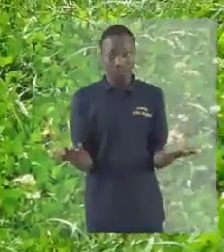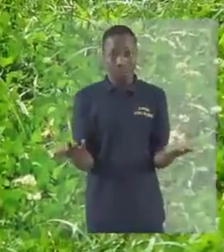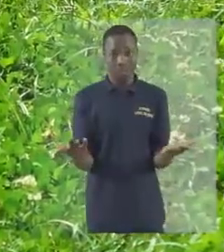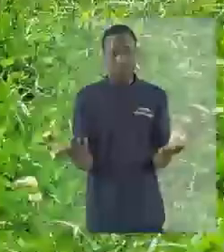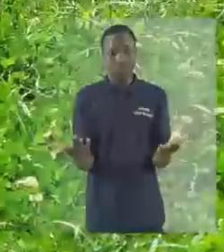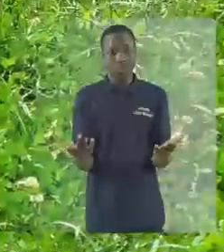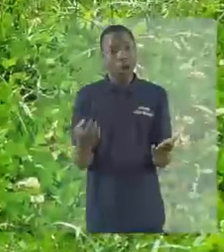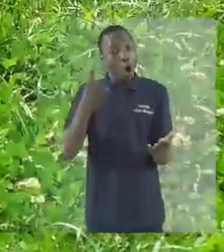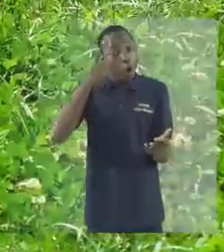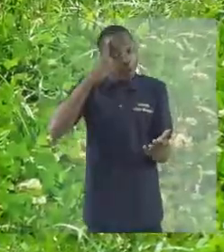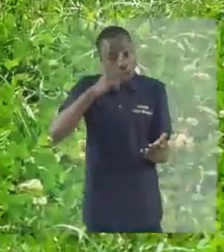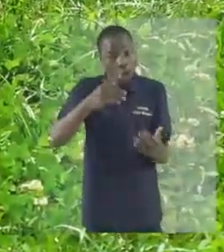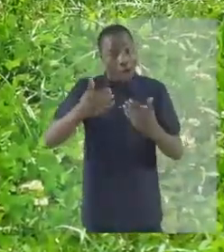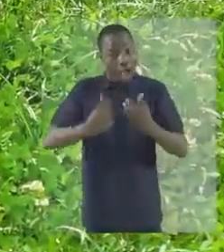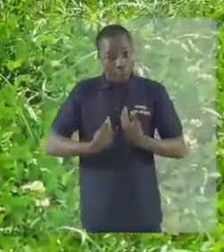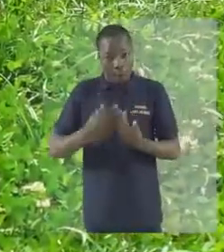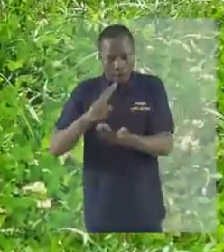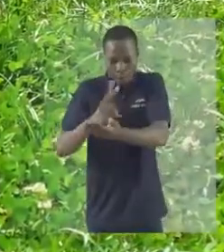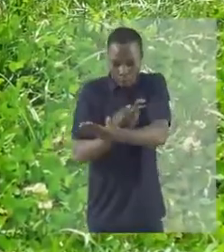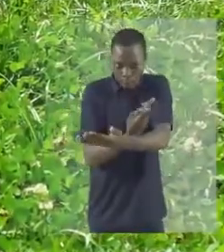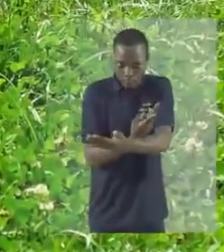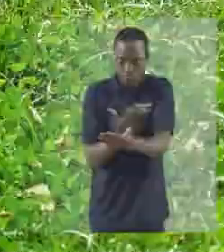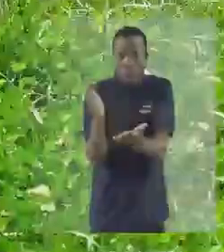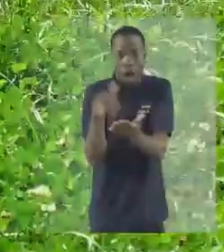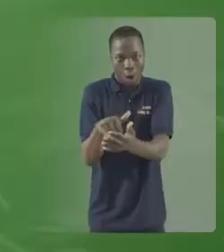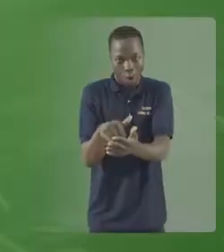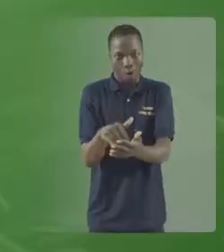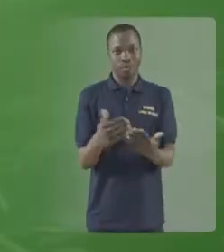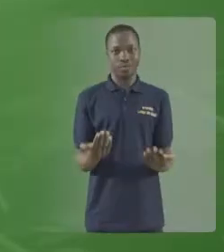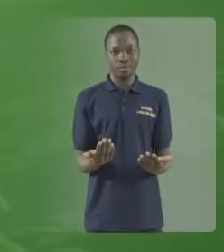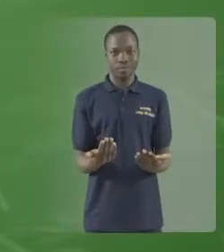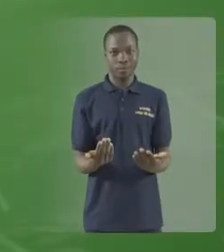pour reconstituer le couvert végétal du sol.